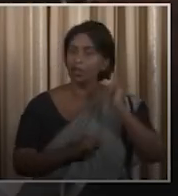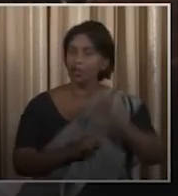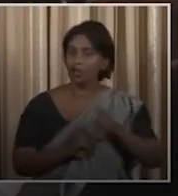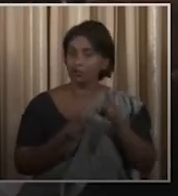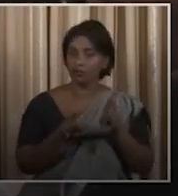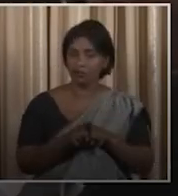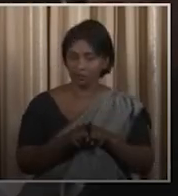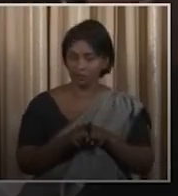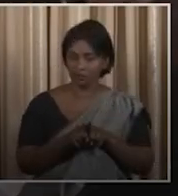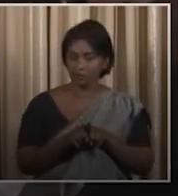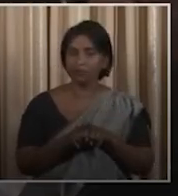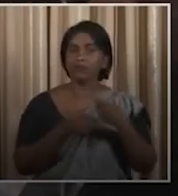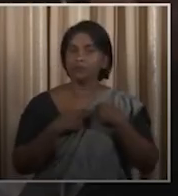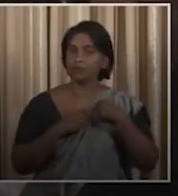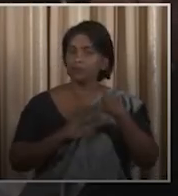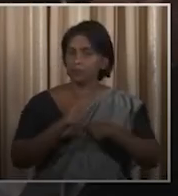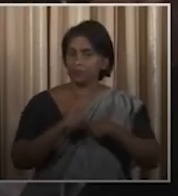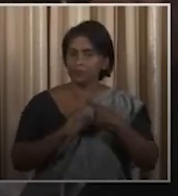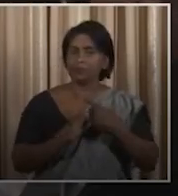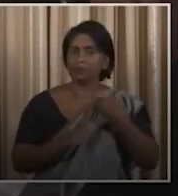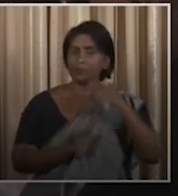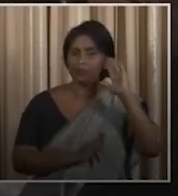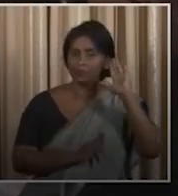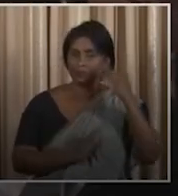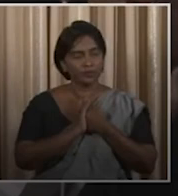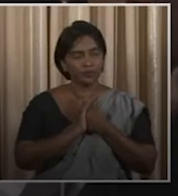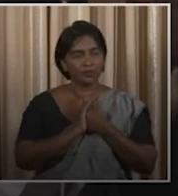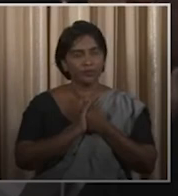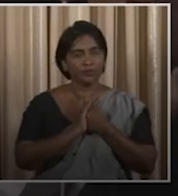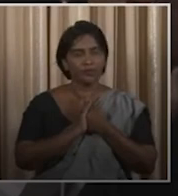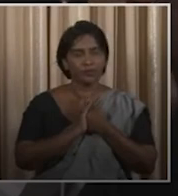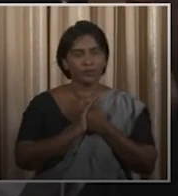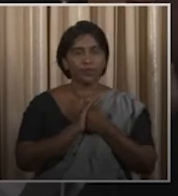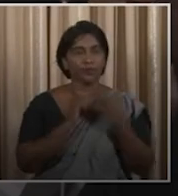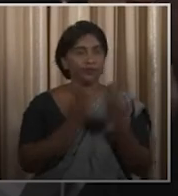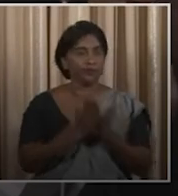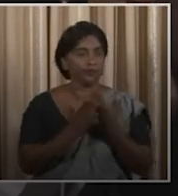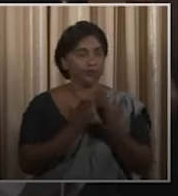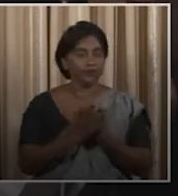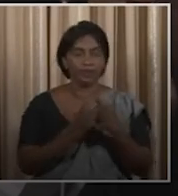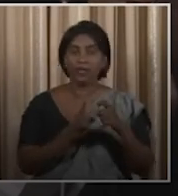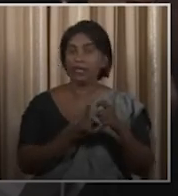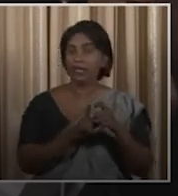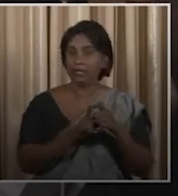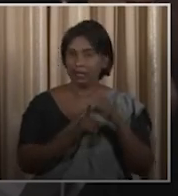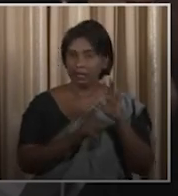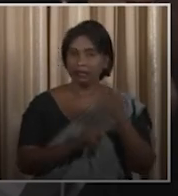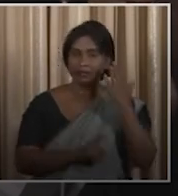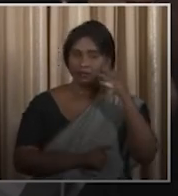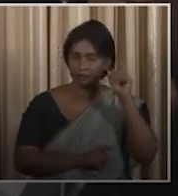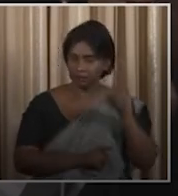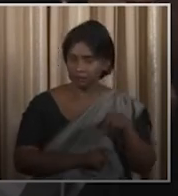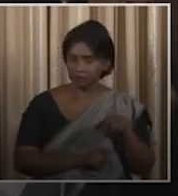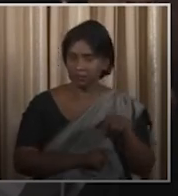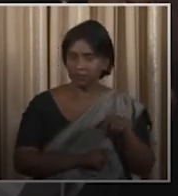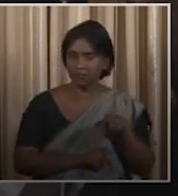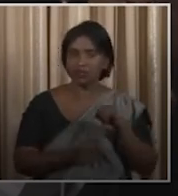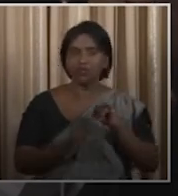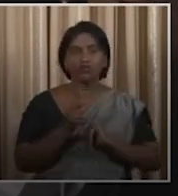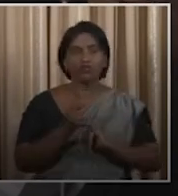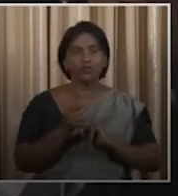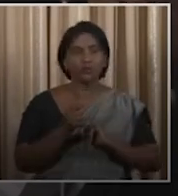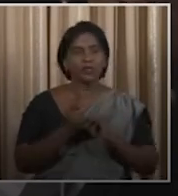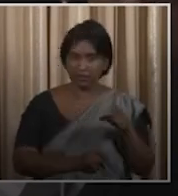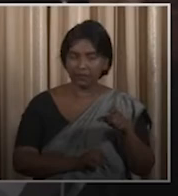ඇතුව අපේ රටේ විශිෂ්ටතම ගෞරවනීය චිත්‍රපරි අධ්‍යක්ෂකවරියක් වූ සුමිත්‍රා